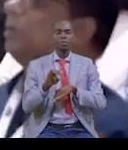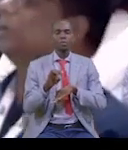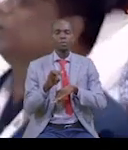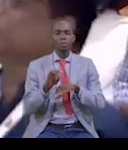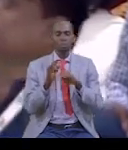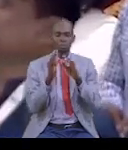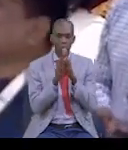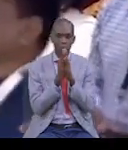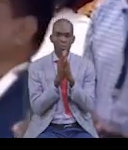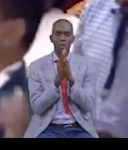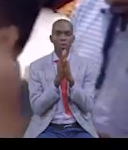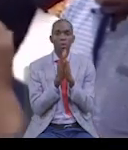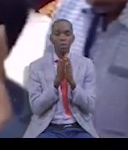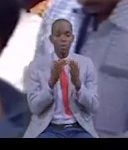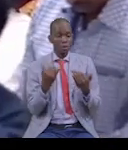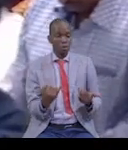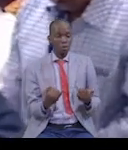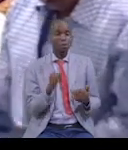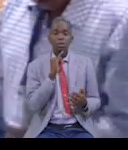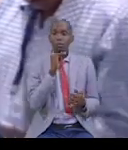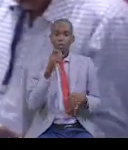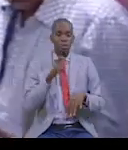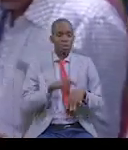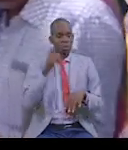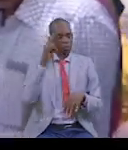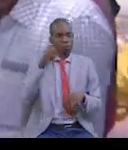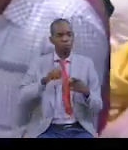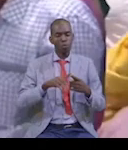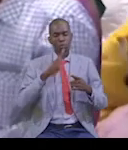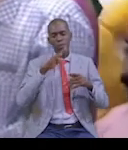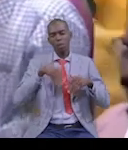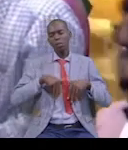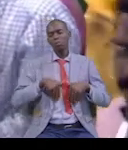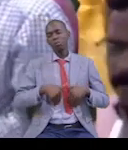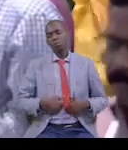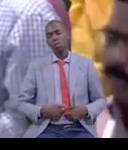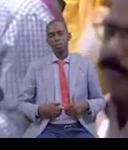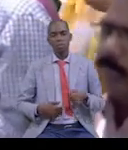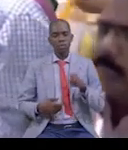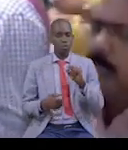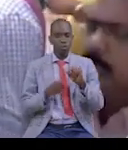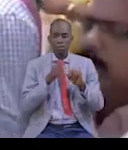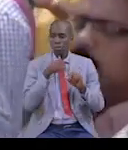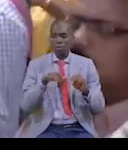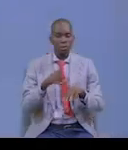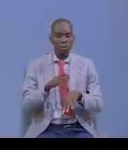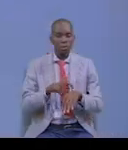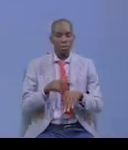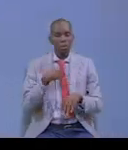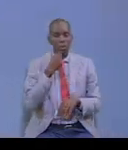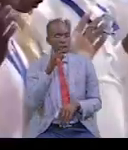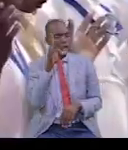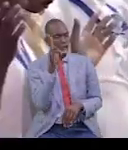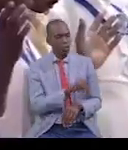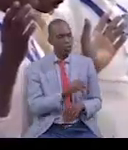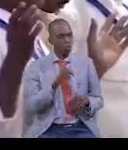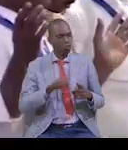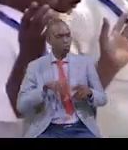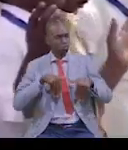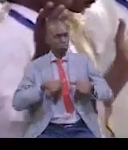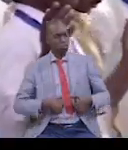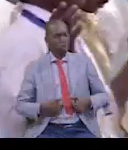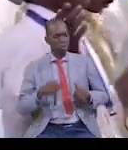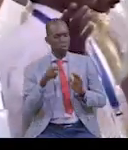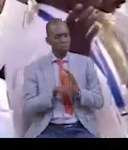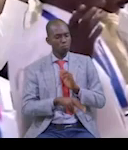కోసం. This is not the time to be tired. ఇది అలసిపోయే సమయం కాదండి. Say no to tiredness.